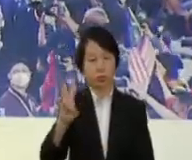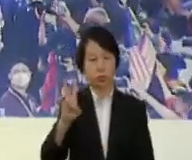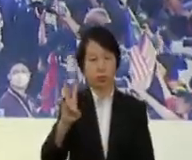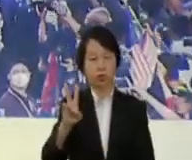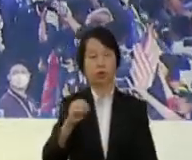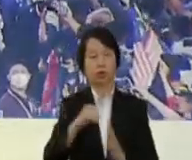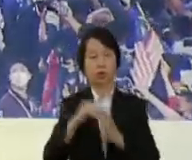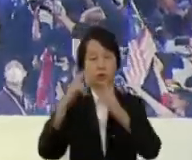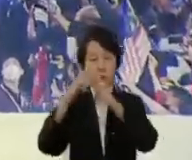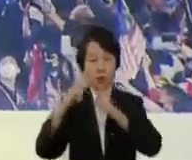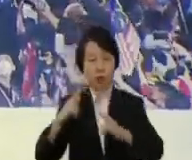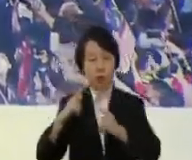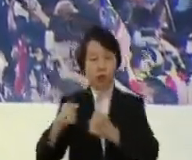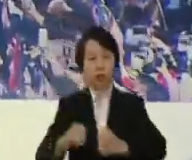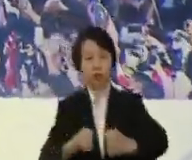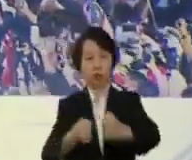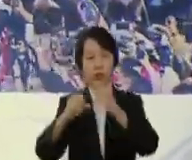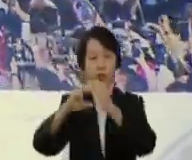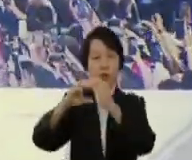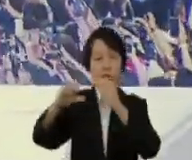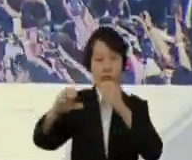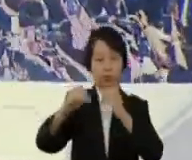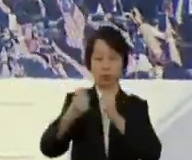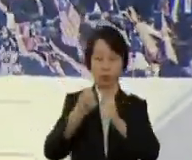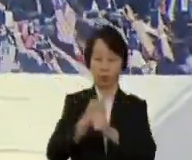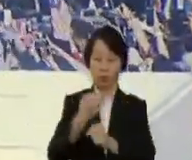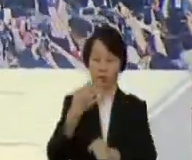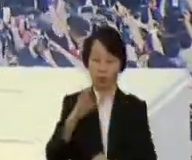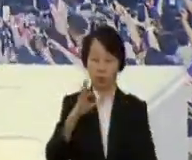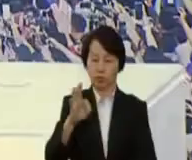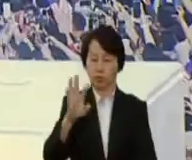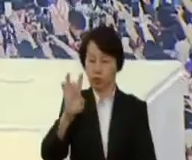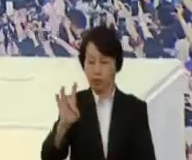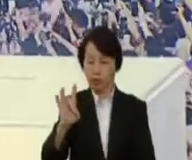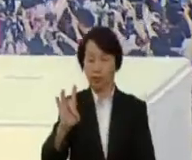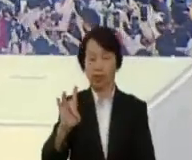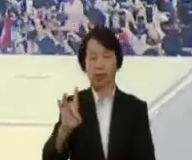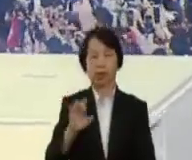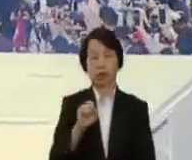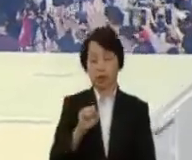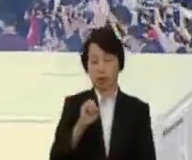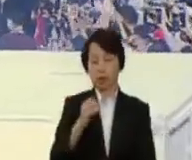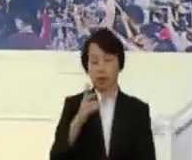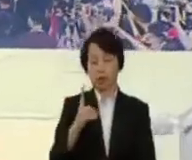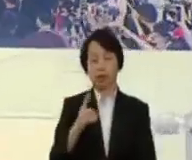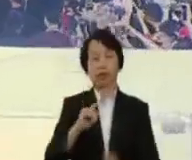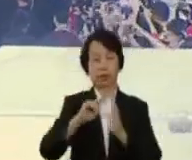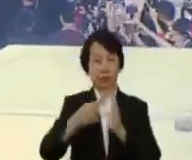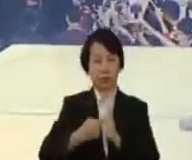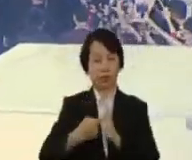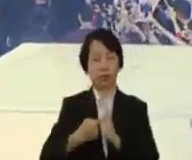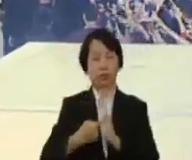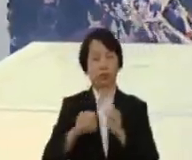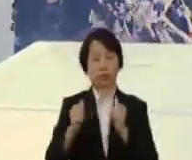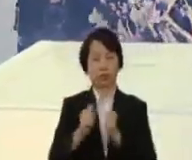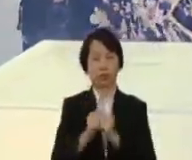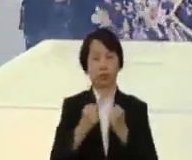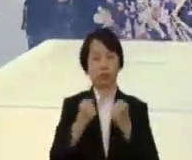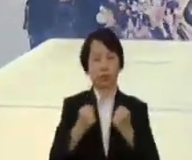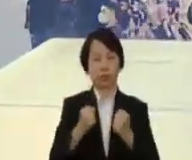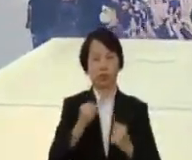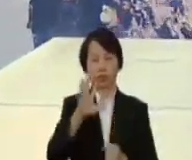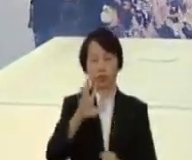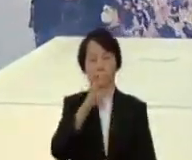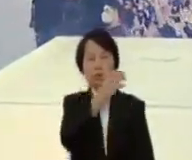di Kem Sungai Buloh. Dan pada tahun 1998, SIB memulakan operasi dengan kekuatan